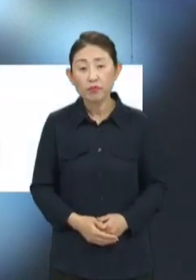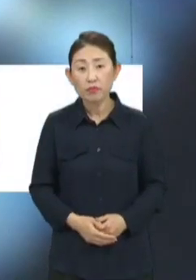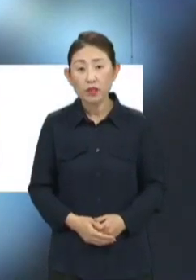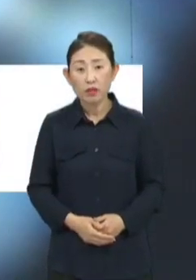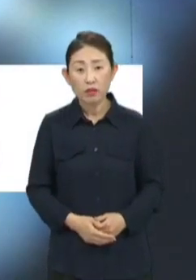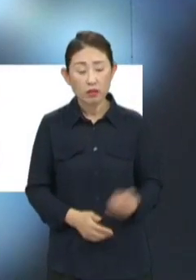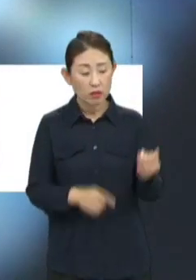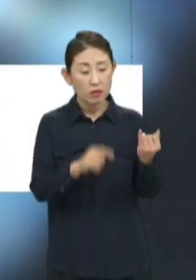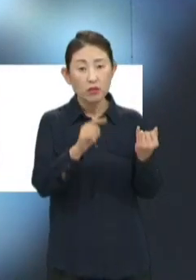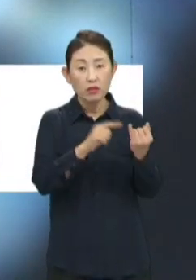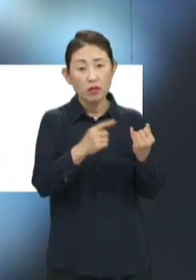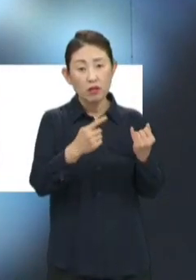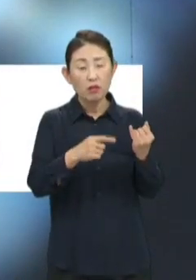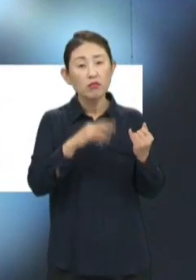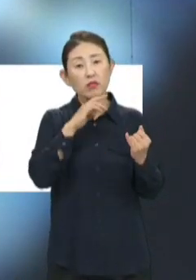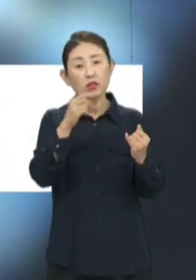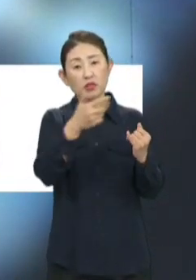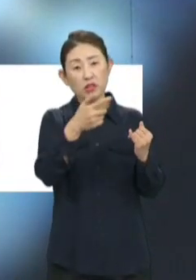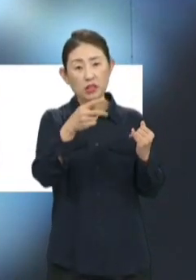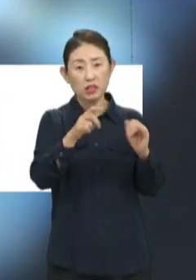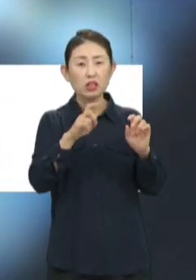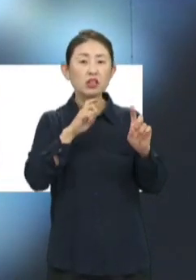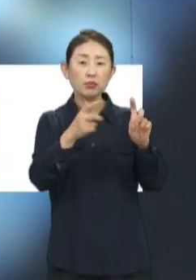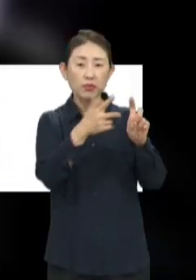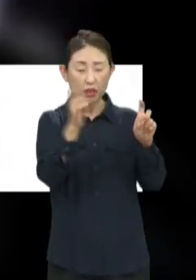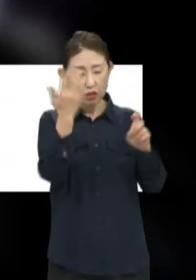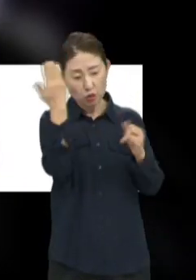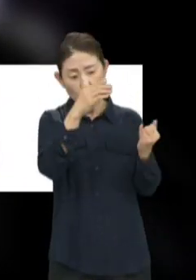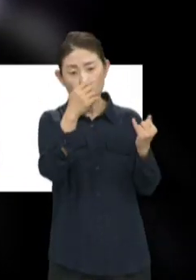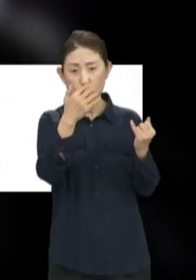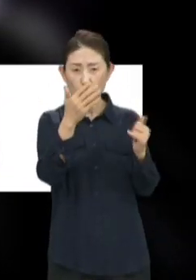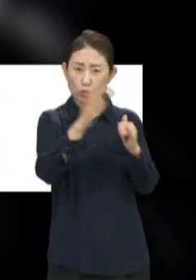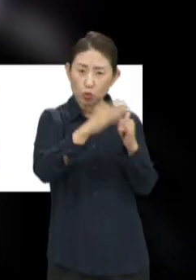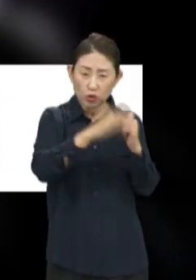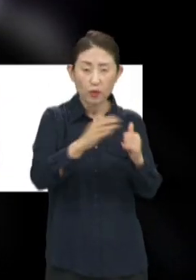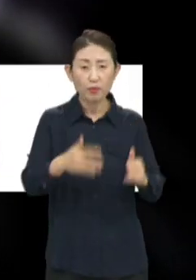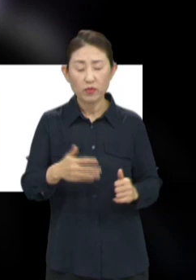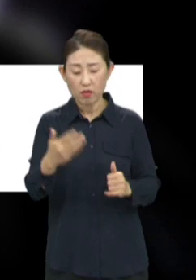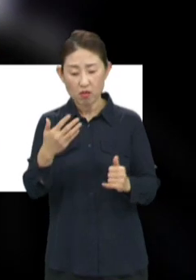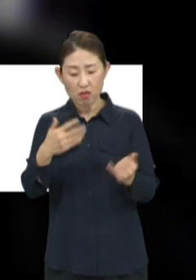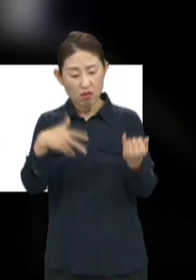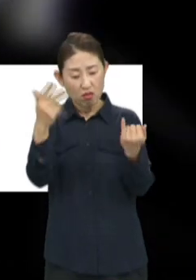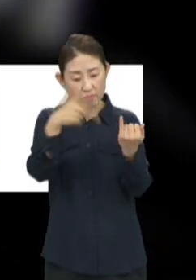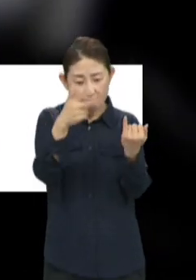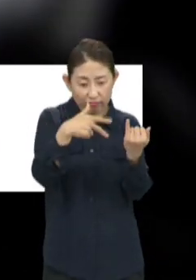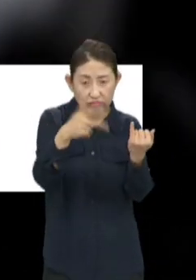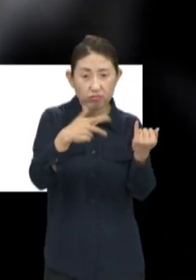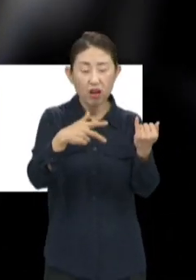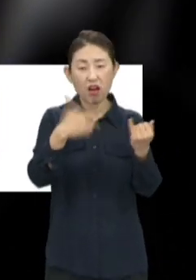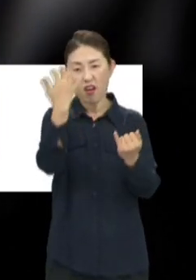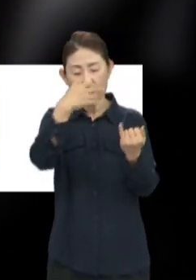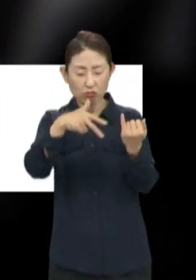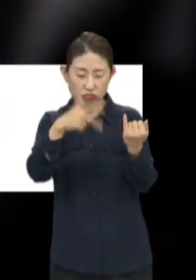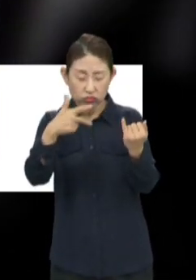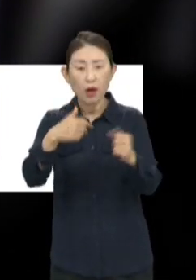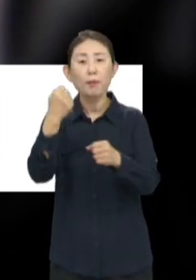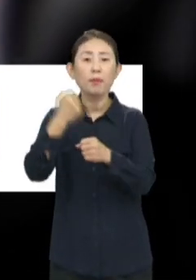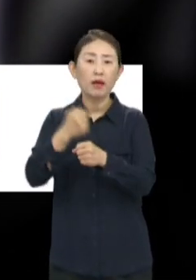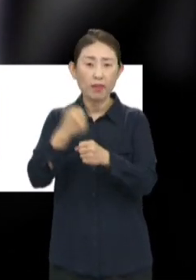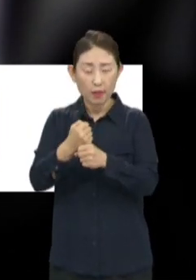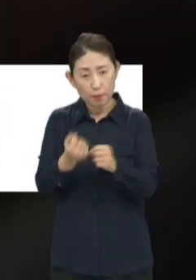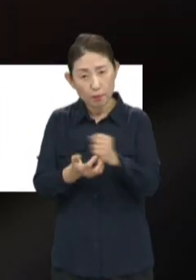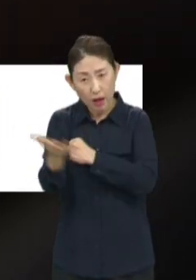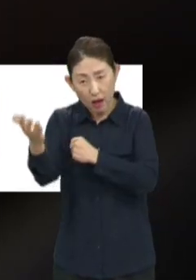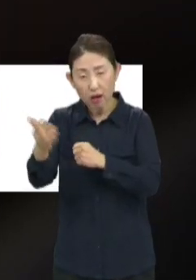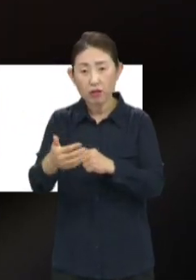10대 청소년을 대상으로 성착취물을 제작한 혐의로 기소된 20대가 2심에서도 징역형을 선고받았습니다 대전